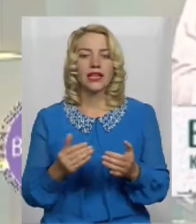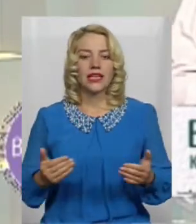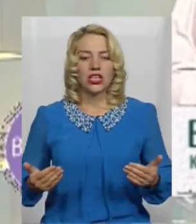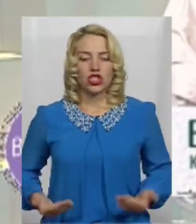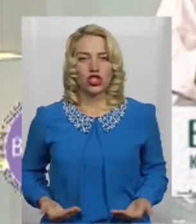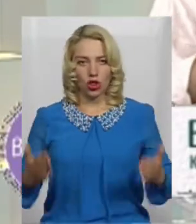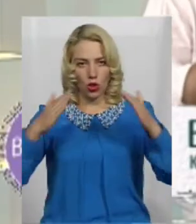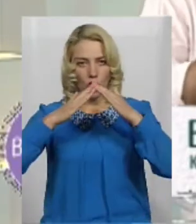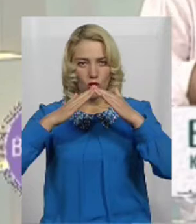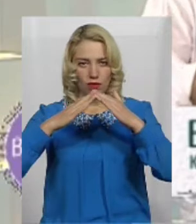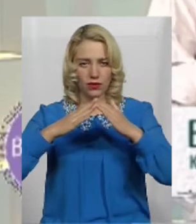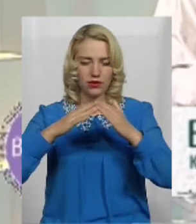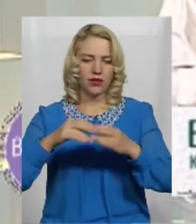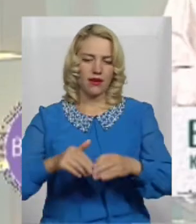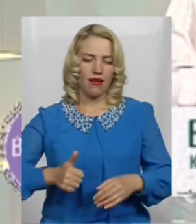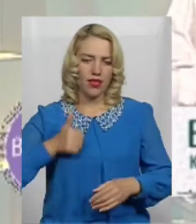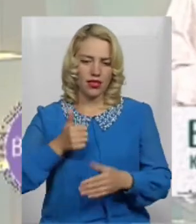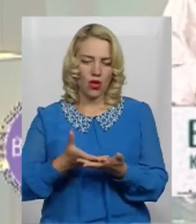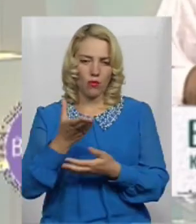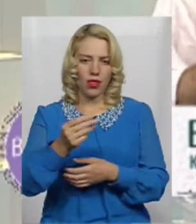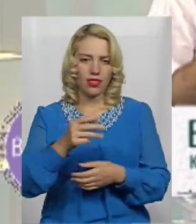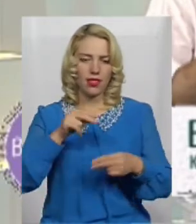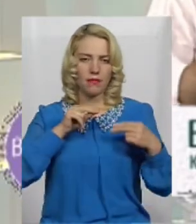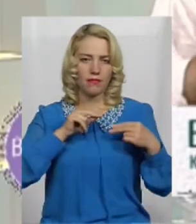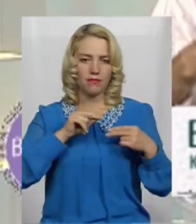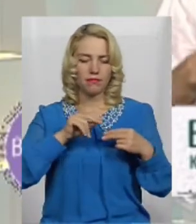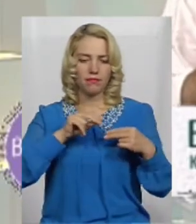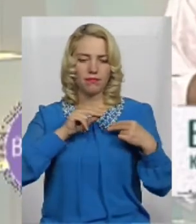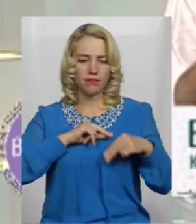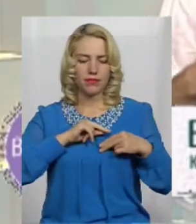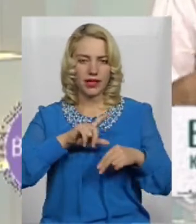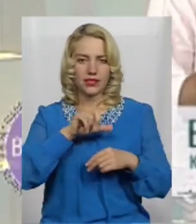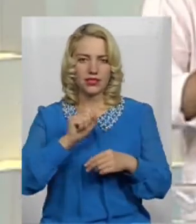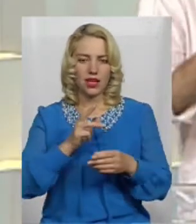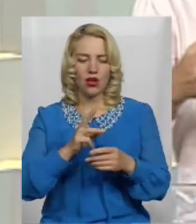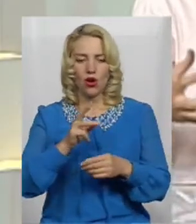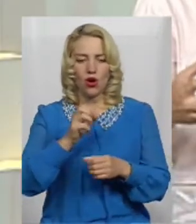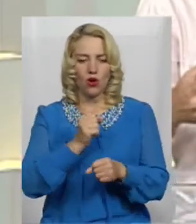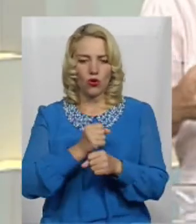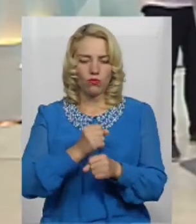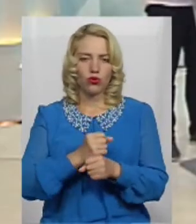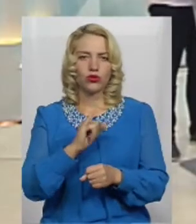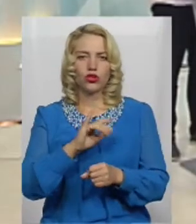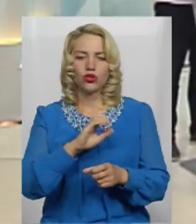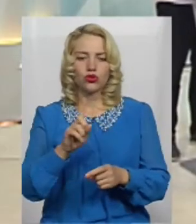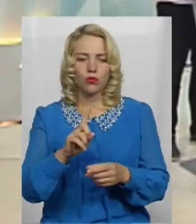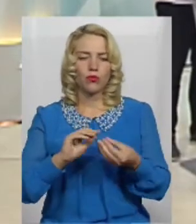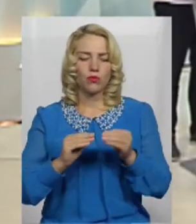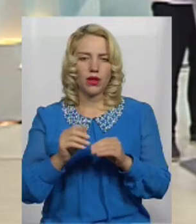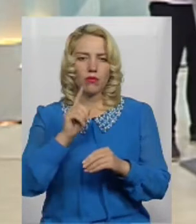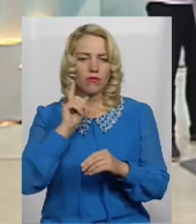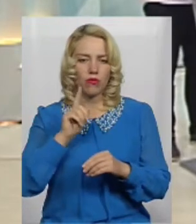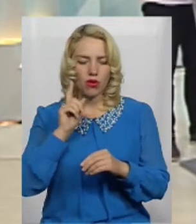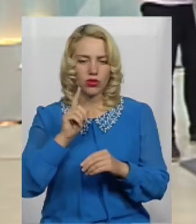житло, гідна оплата праці за роботу і те, щоб проблеми молоді не вирішувалися без самої молоді. Так, ось це